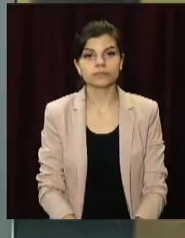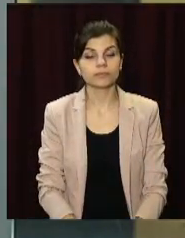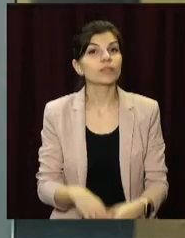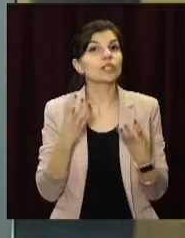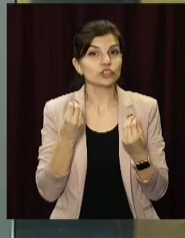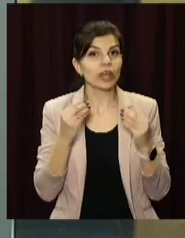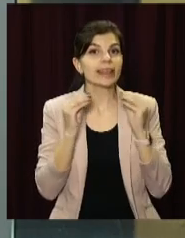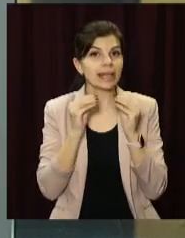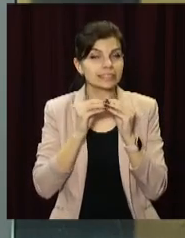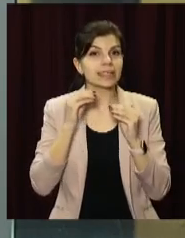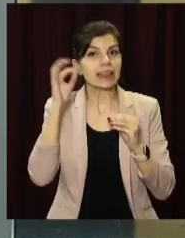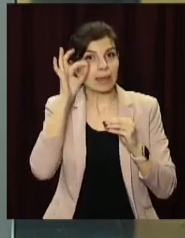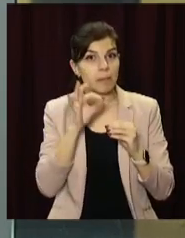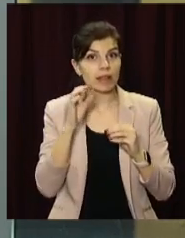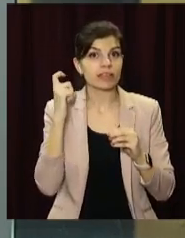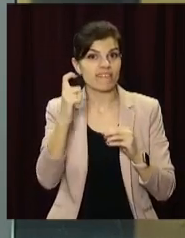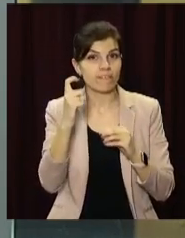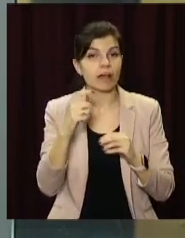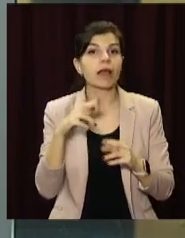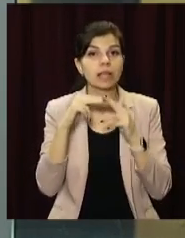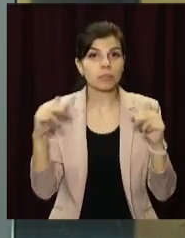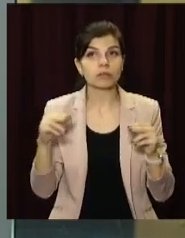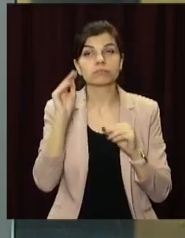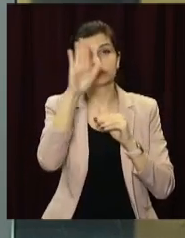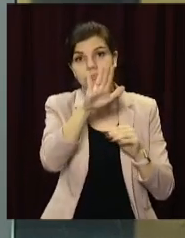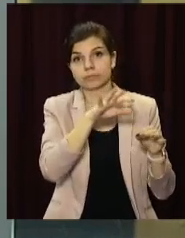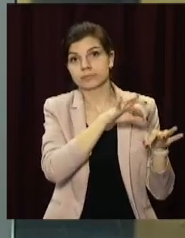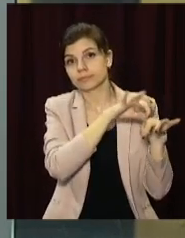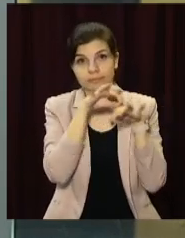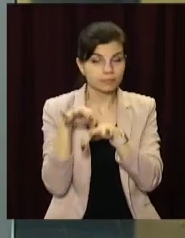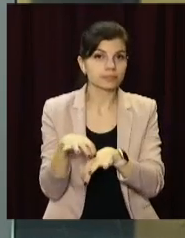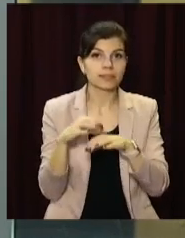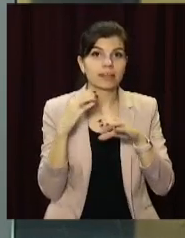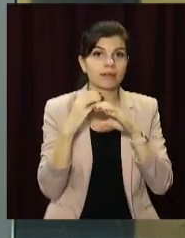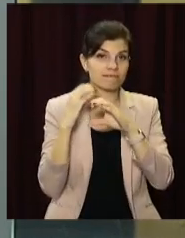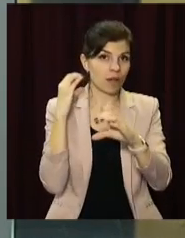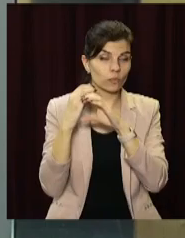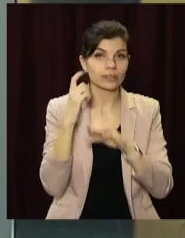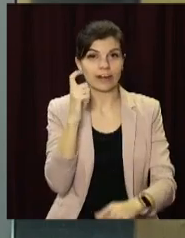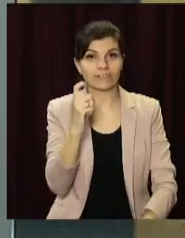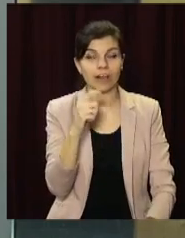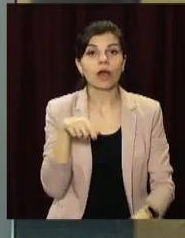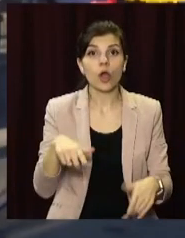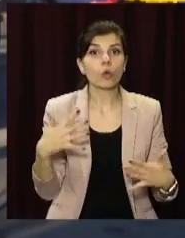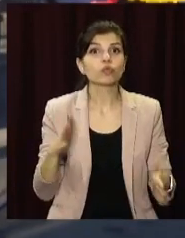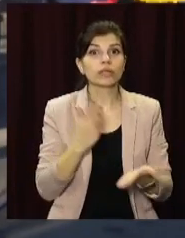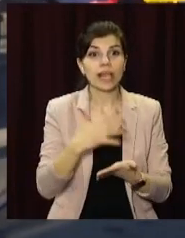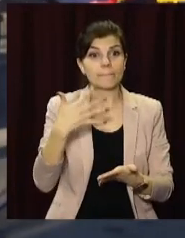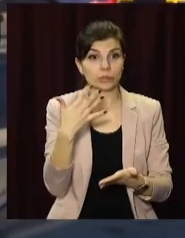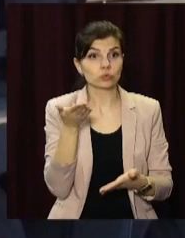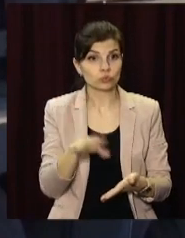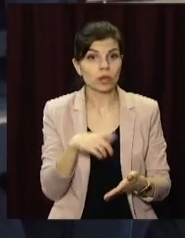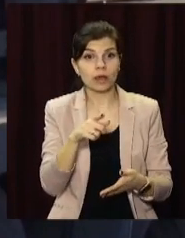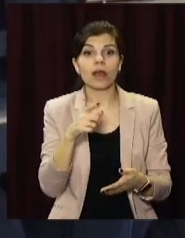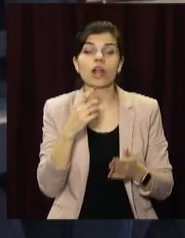Ще 10 німецьких трамваїв. У Дніпрі придбали чергову партію вагонів з Лейпцига. Загалом таких у місті вже 50. Транспорт не